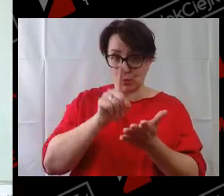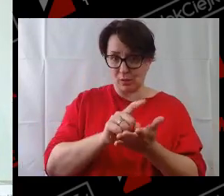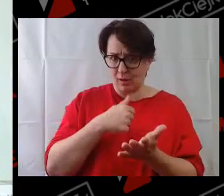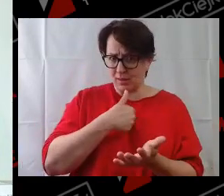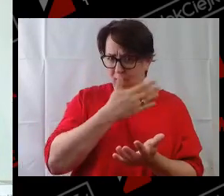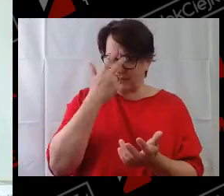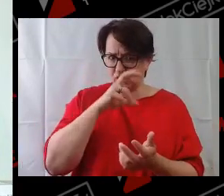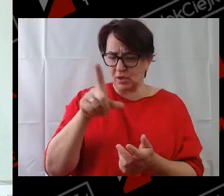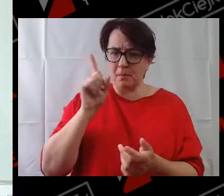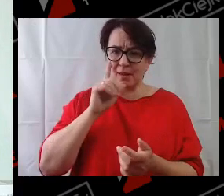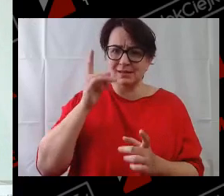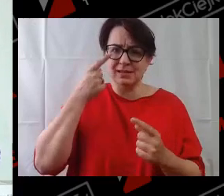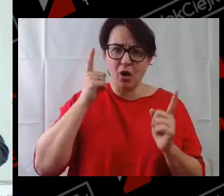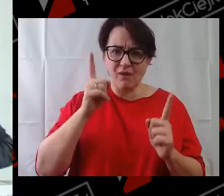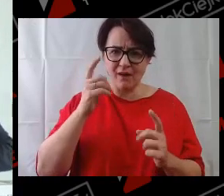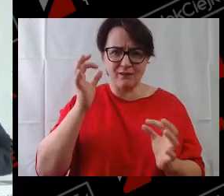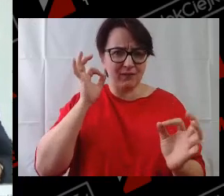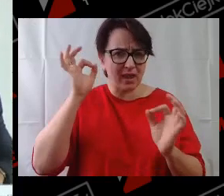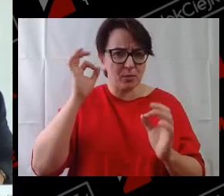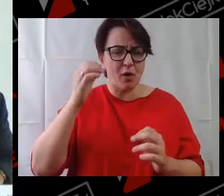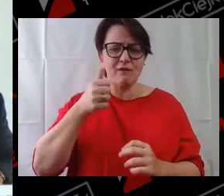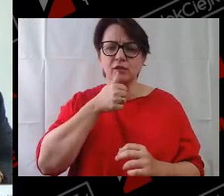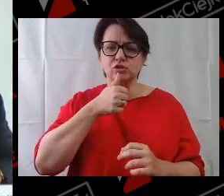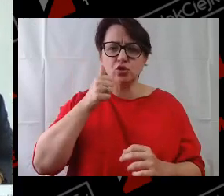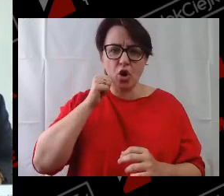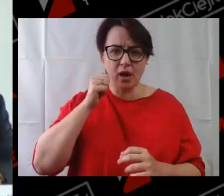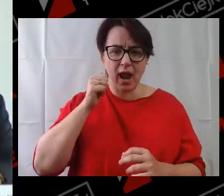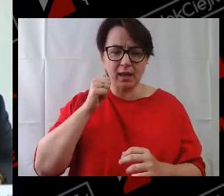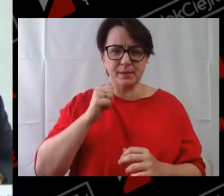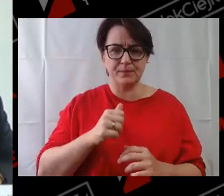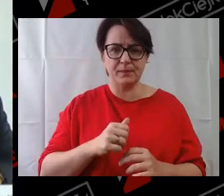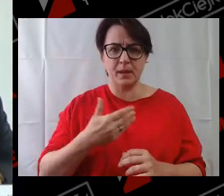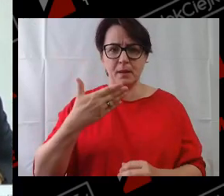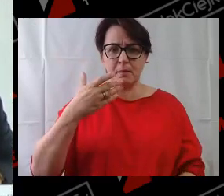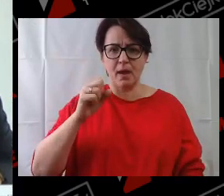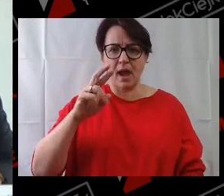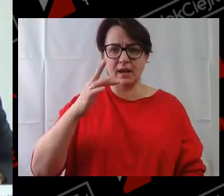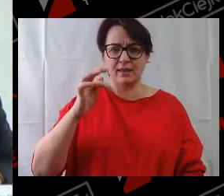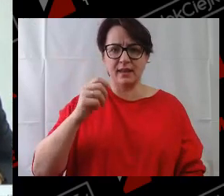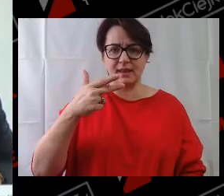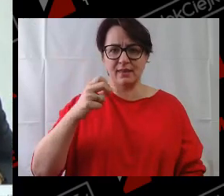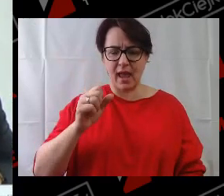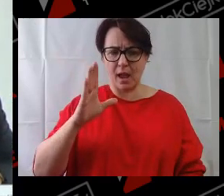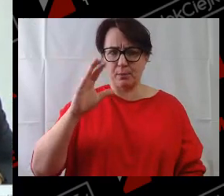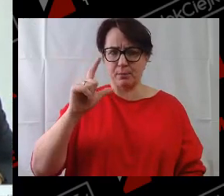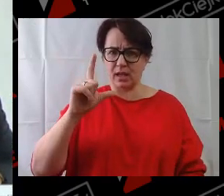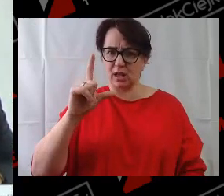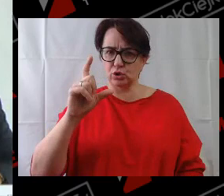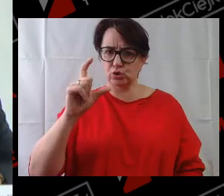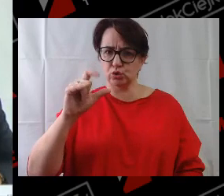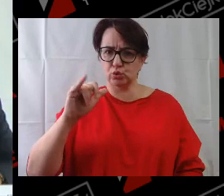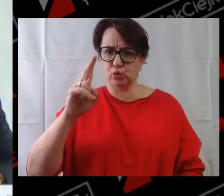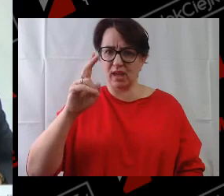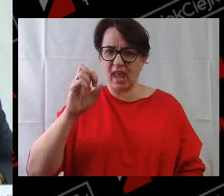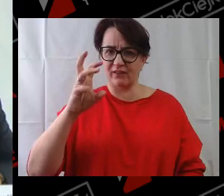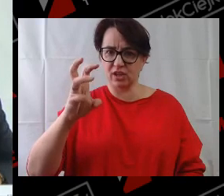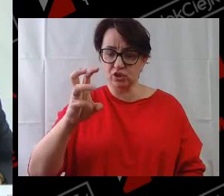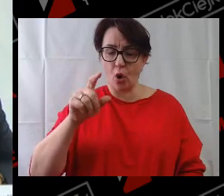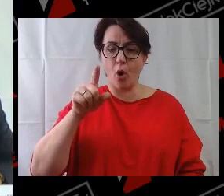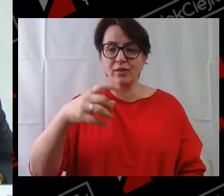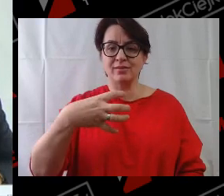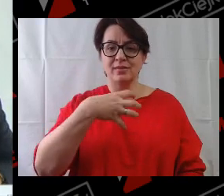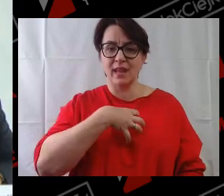zauważywszy wiadomość chyba wczoraj Martyna bildziukiewicz O ile pamiętam dobrze nazwisko została wybrana dyrektorką